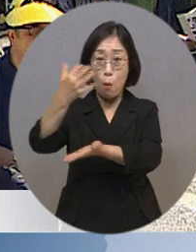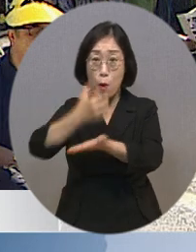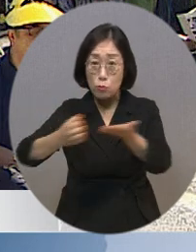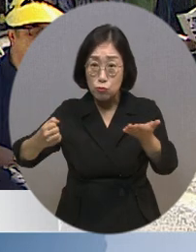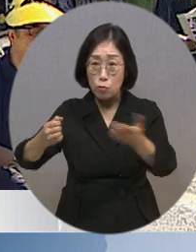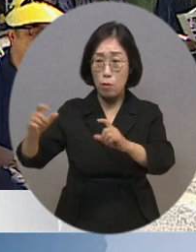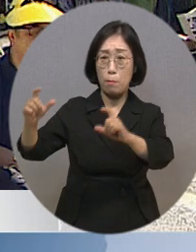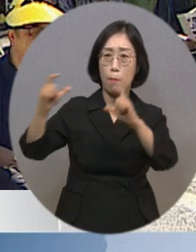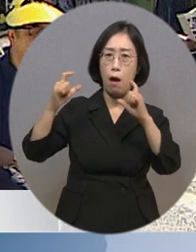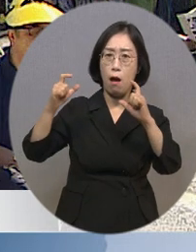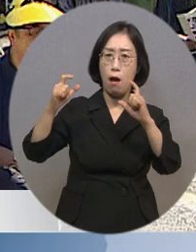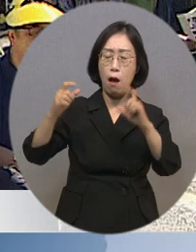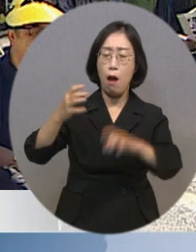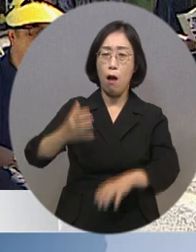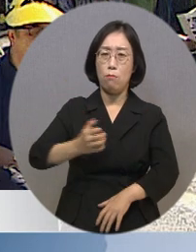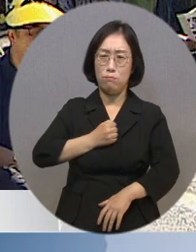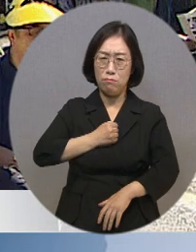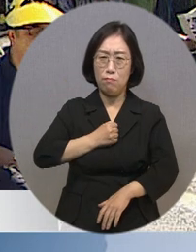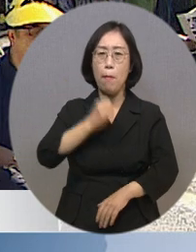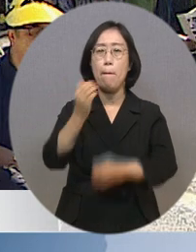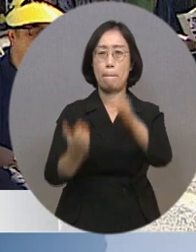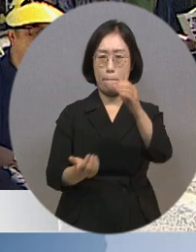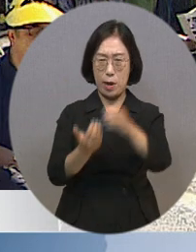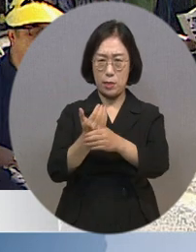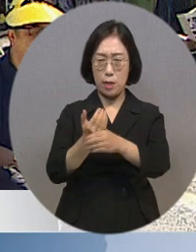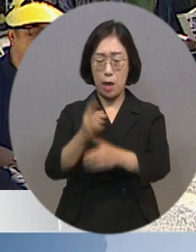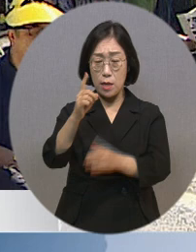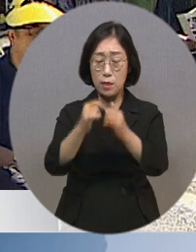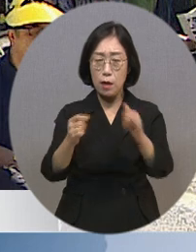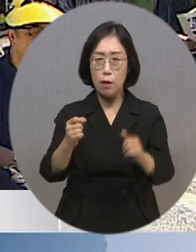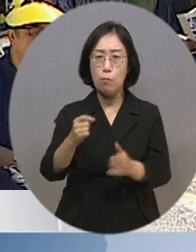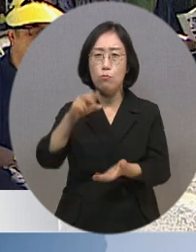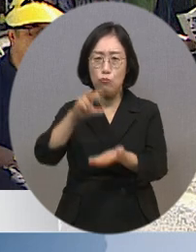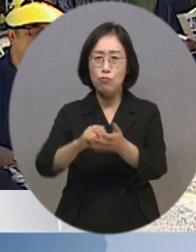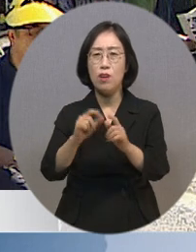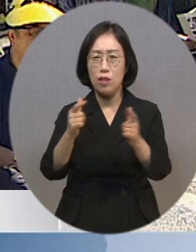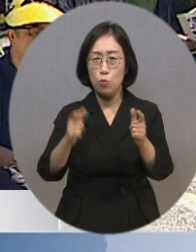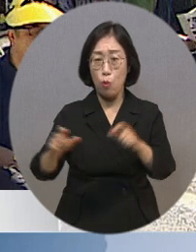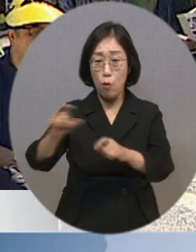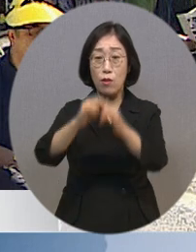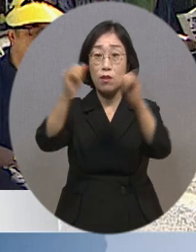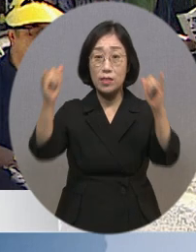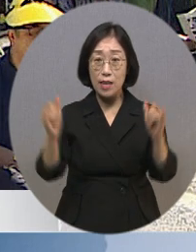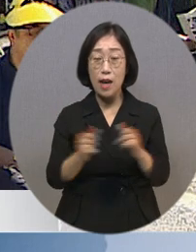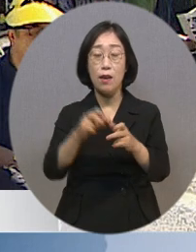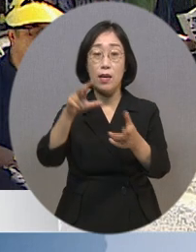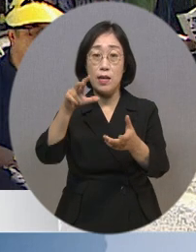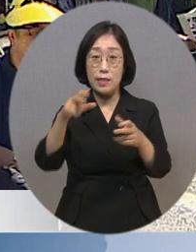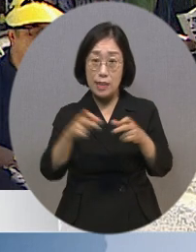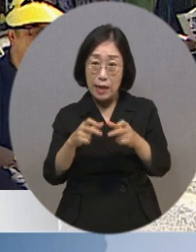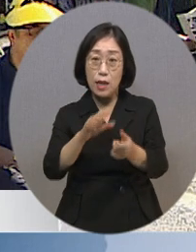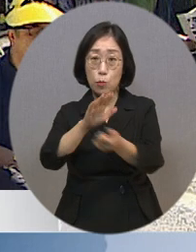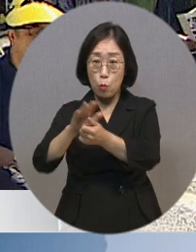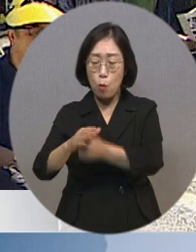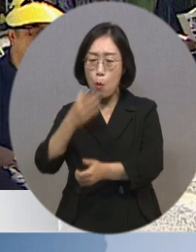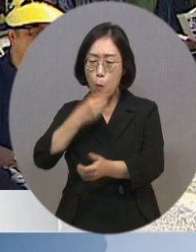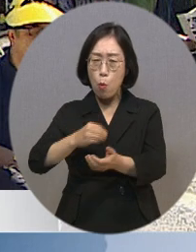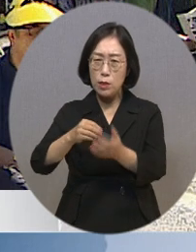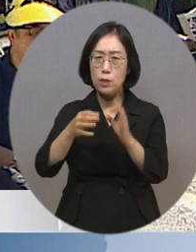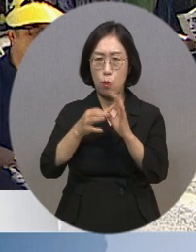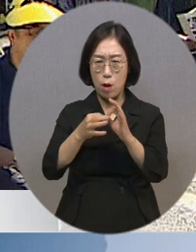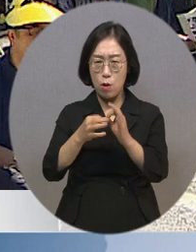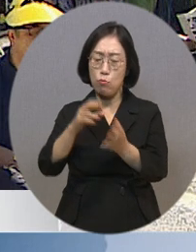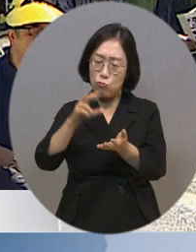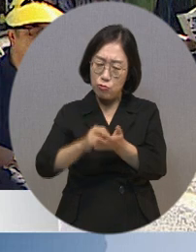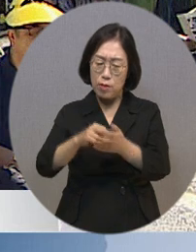것인데요. 이번 사건이 단순히 한 사람의 비극을 넘어 우리 사회의 장애인 지원 체계와 복지 정책의 허점을